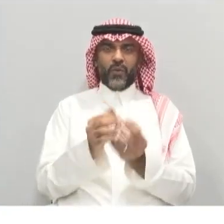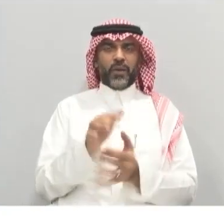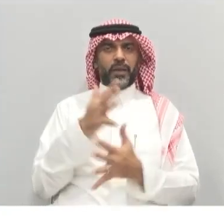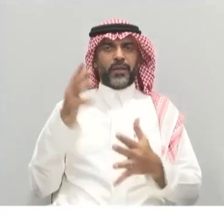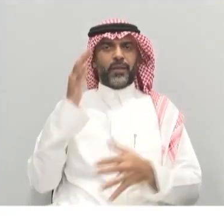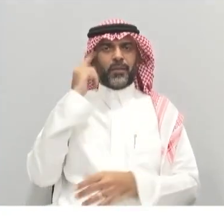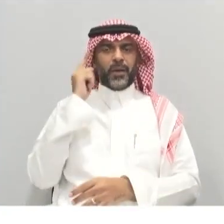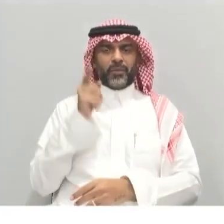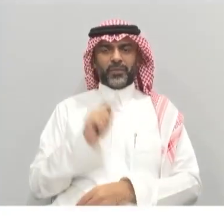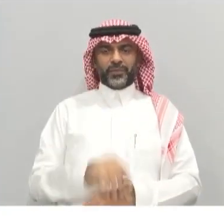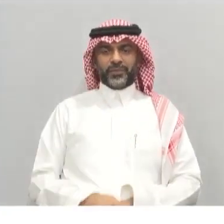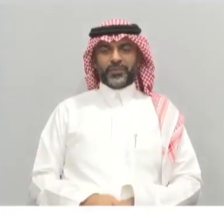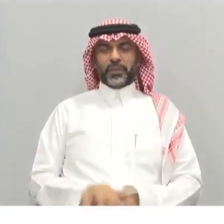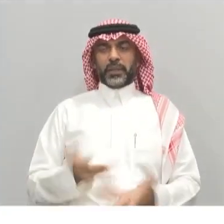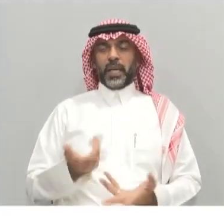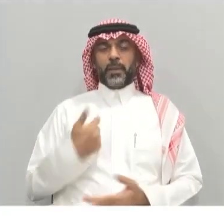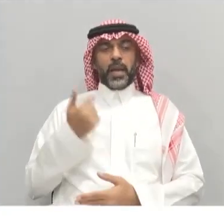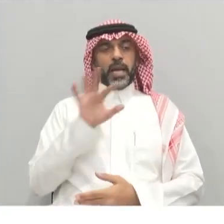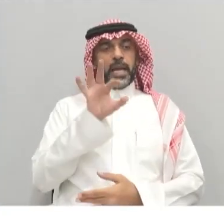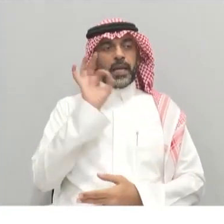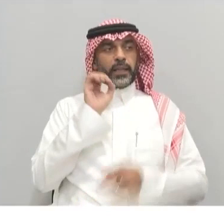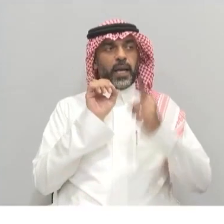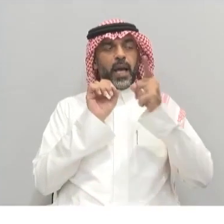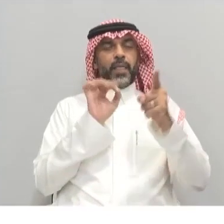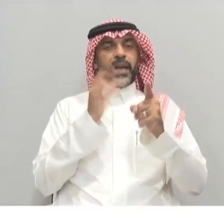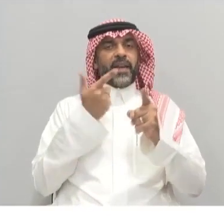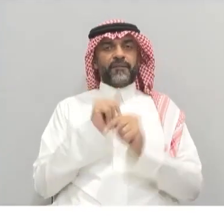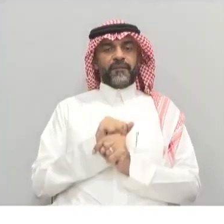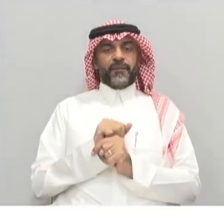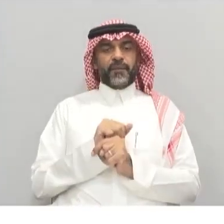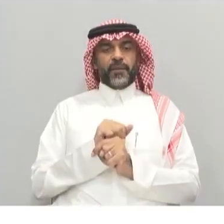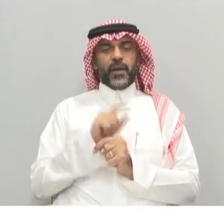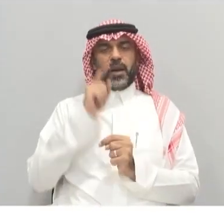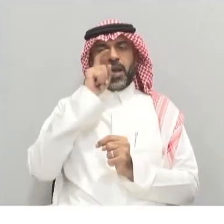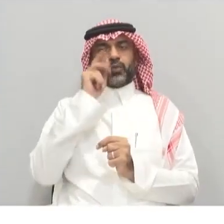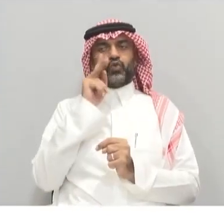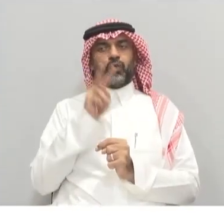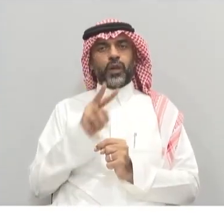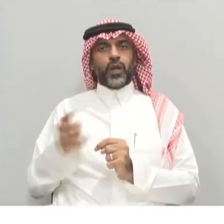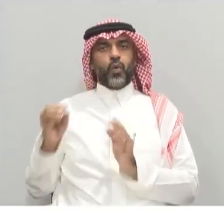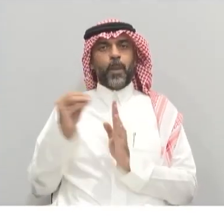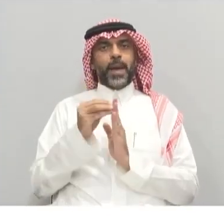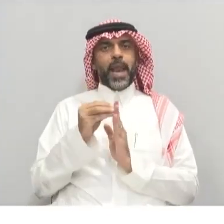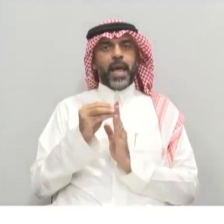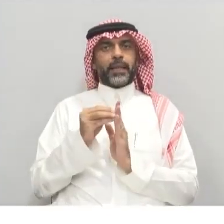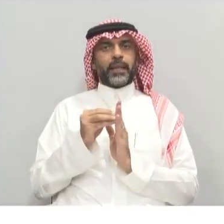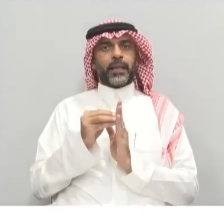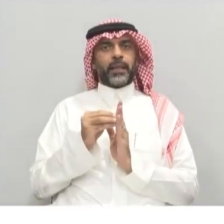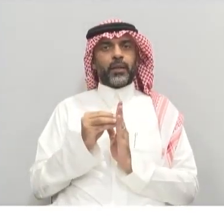يعتمد اختيار المخطط المراد استخدامه على نوع البيانات المقدمه